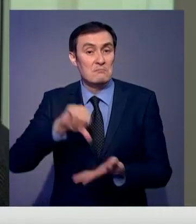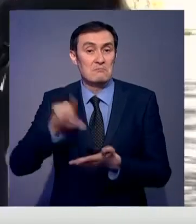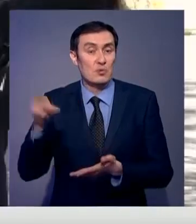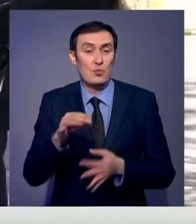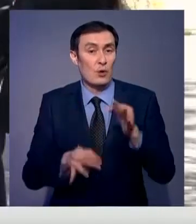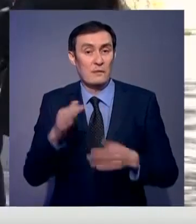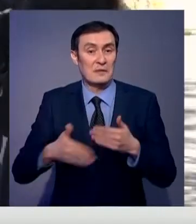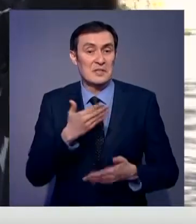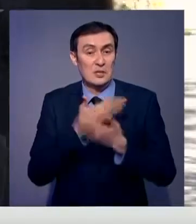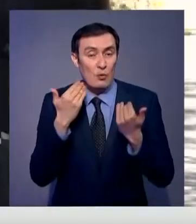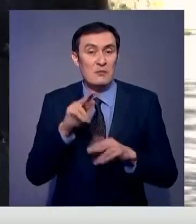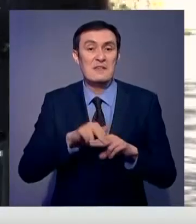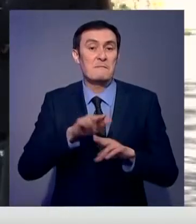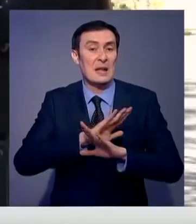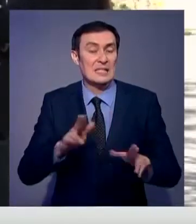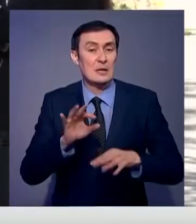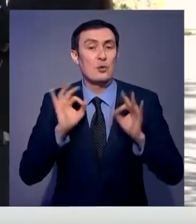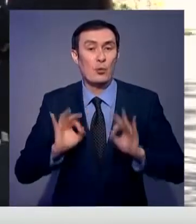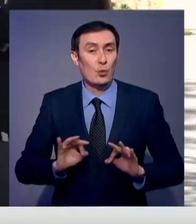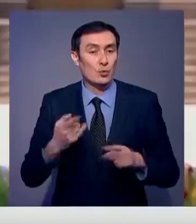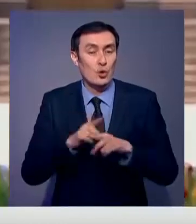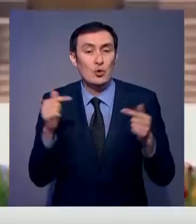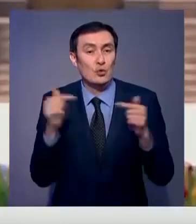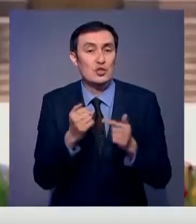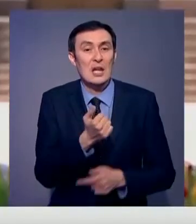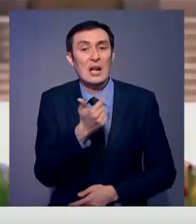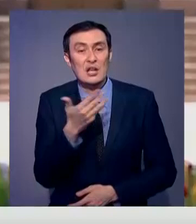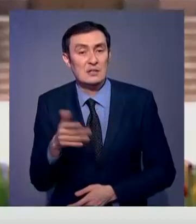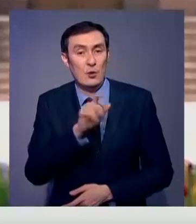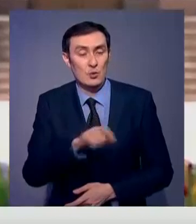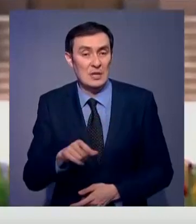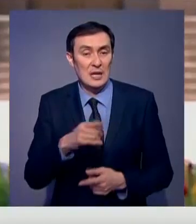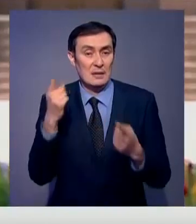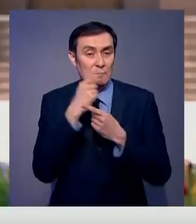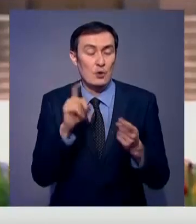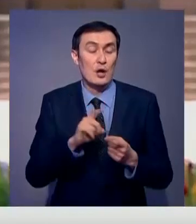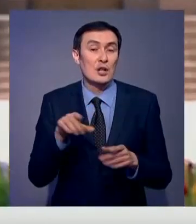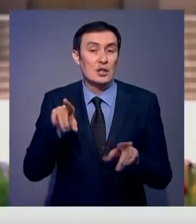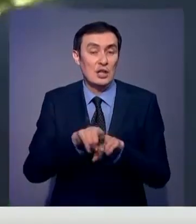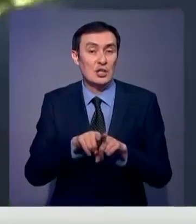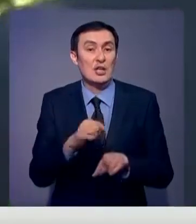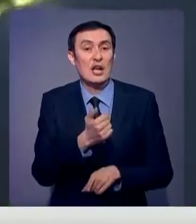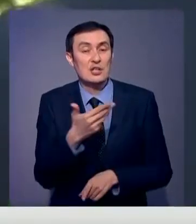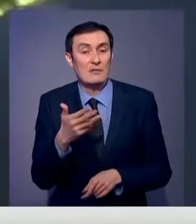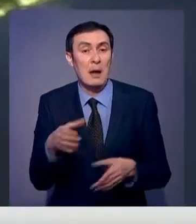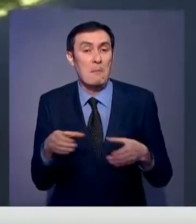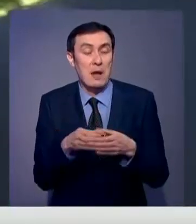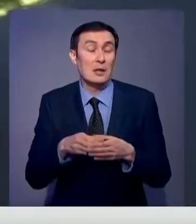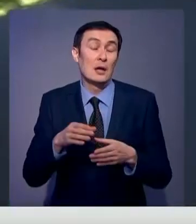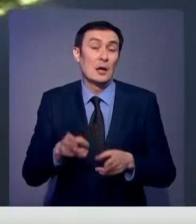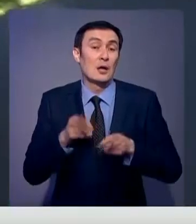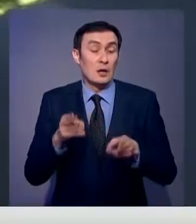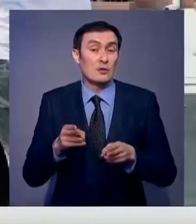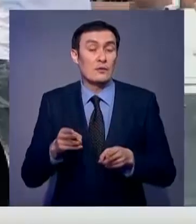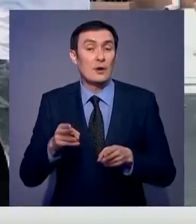ответственности. Но ни в полиции, ни в прокуратуре не называют точное количество потерпевших, как и число участников банды. Суд периодически